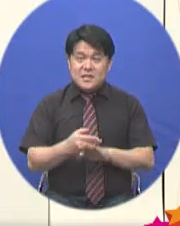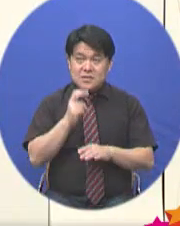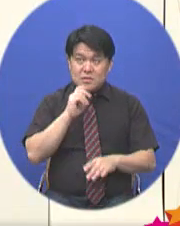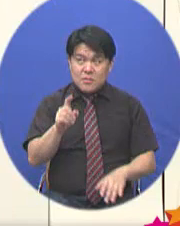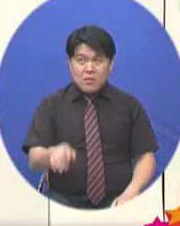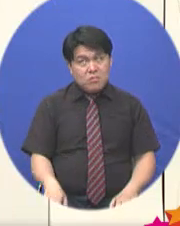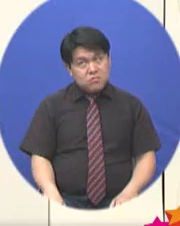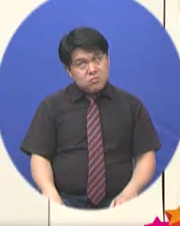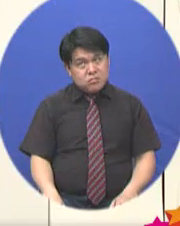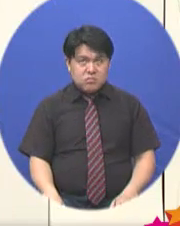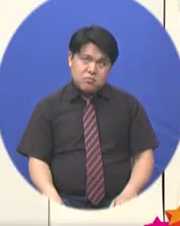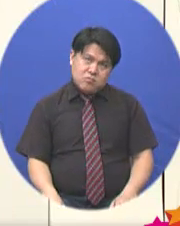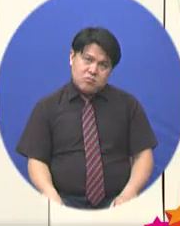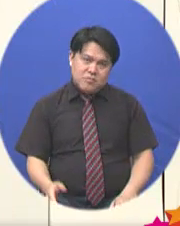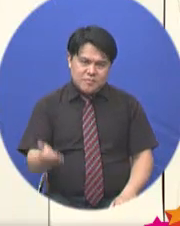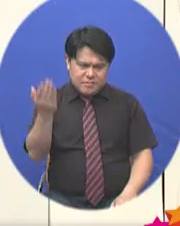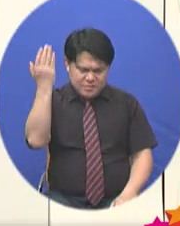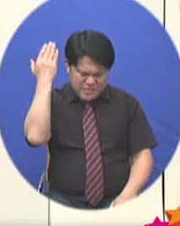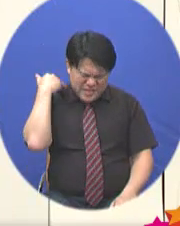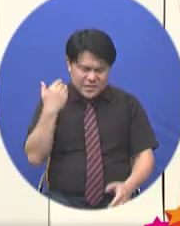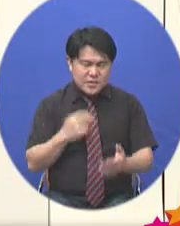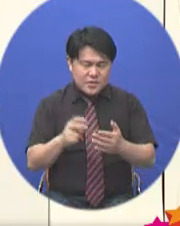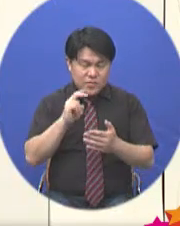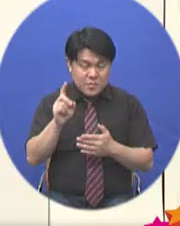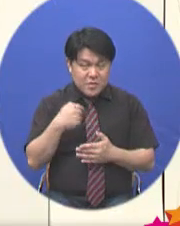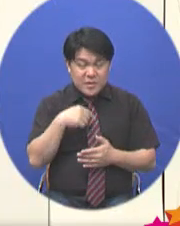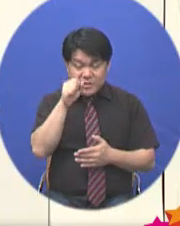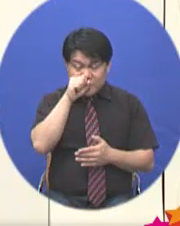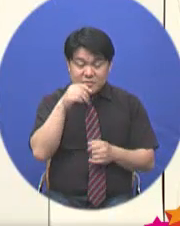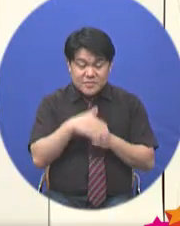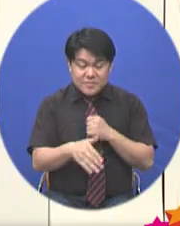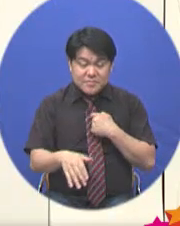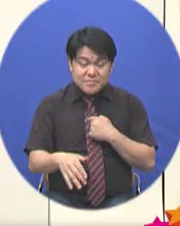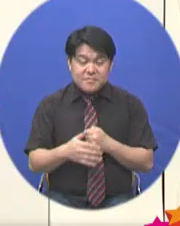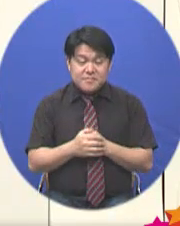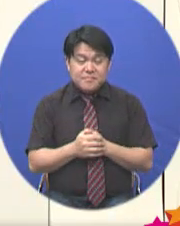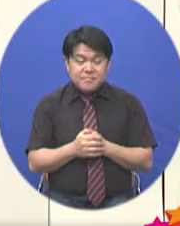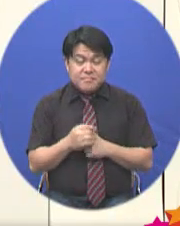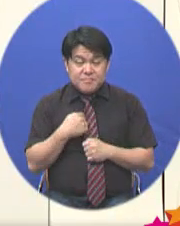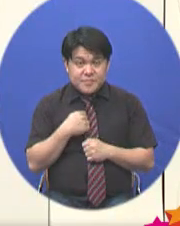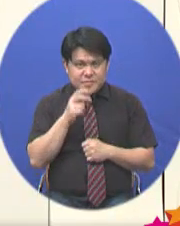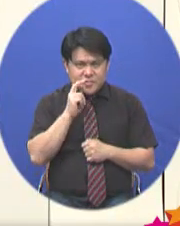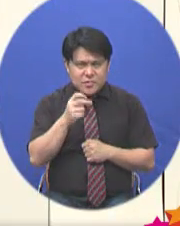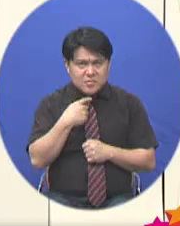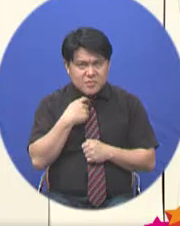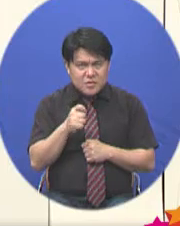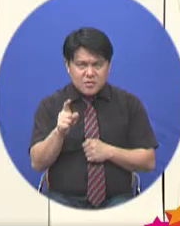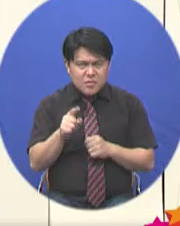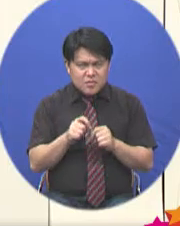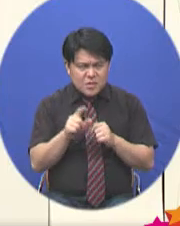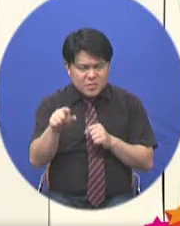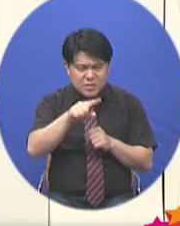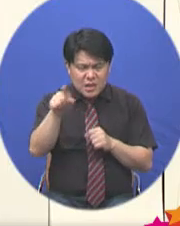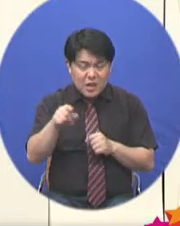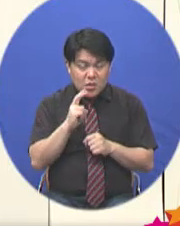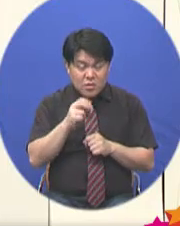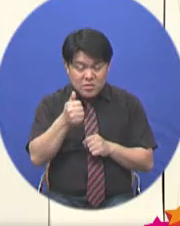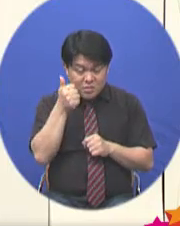노래는 주로 뭐 아주 옛날 흘러간 노래를 제가 좋아했는데 흘러간 노래는 제가 불러보니까 노래 곡은 너무